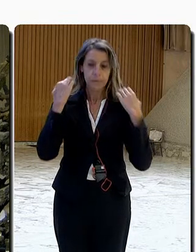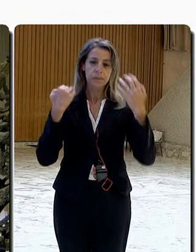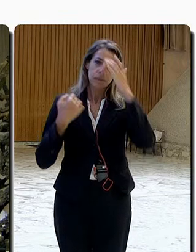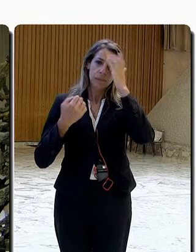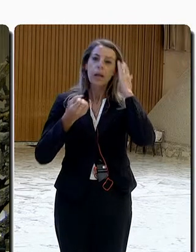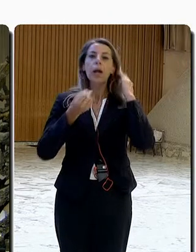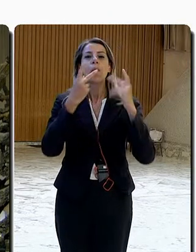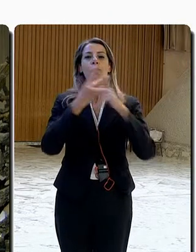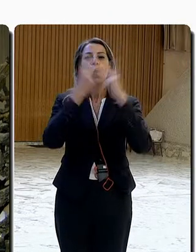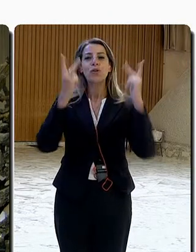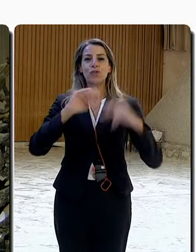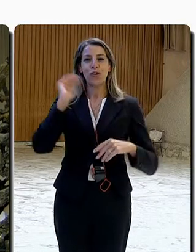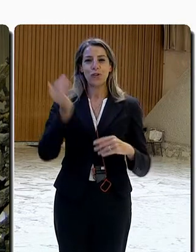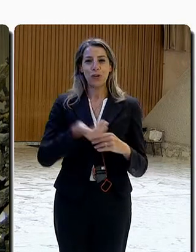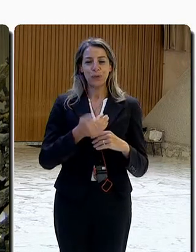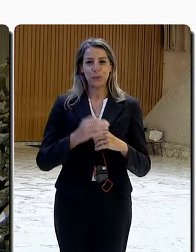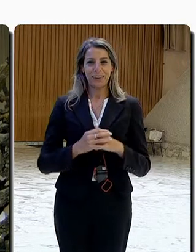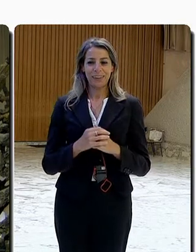Buongiorno a tutti.